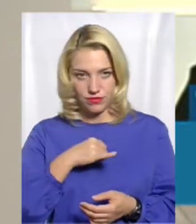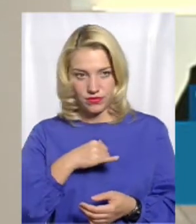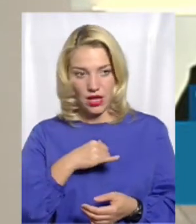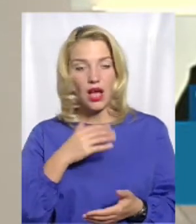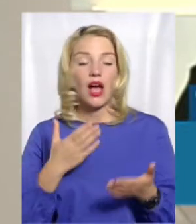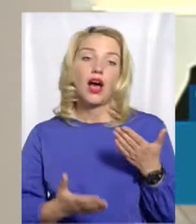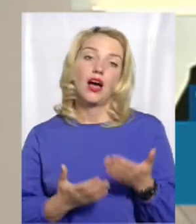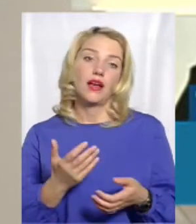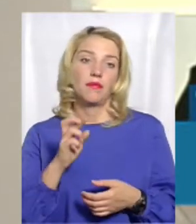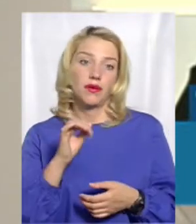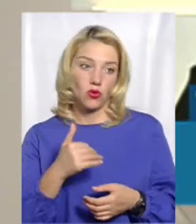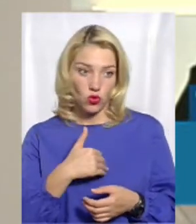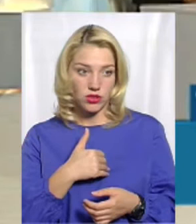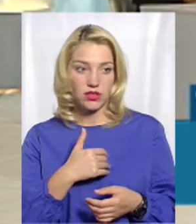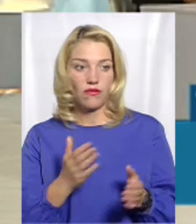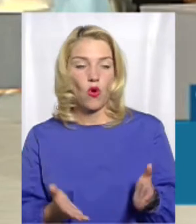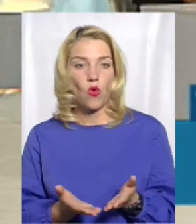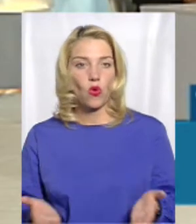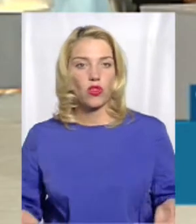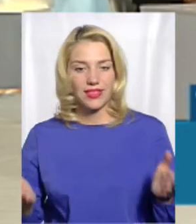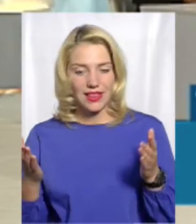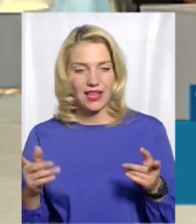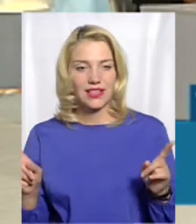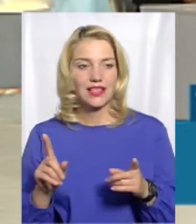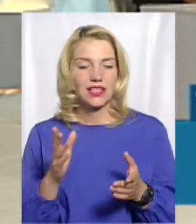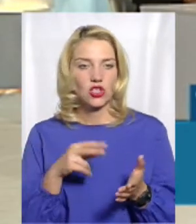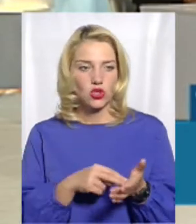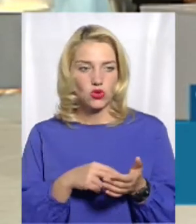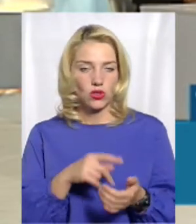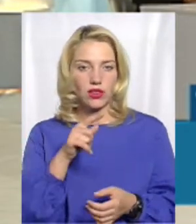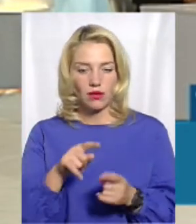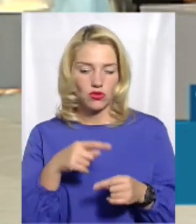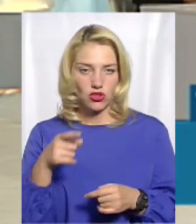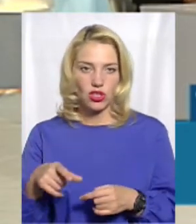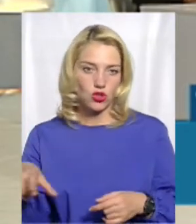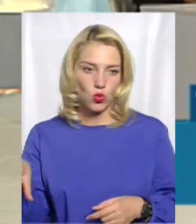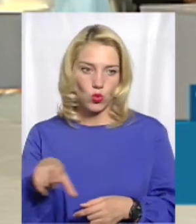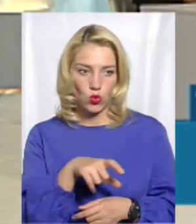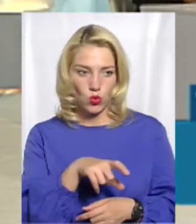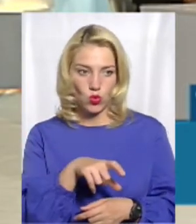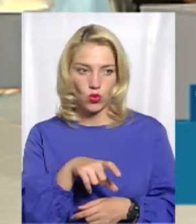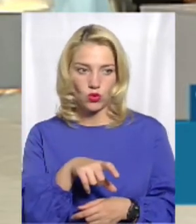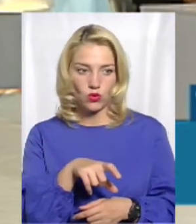А якщо б я захотів той контейнер, який стоїть там через дорогу,